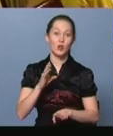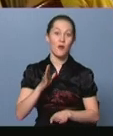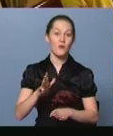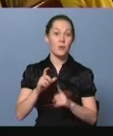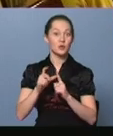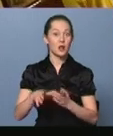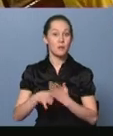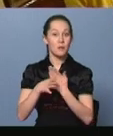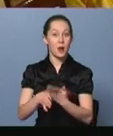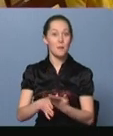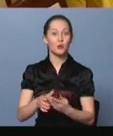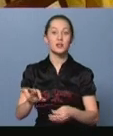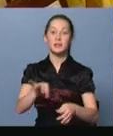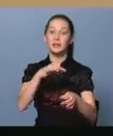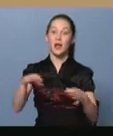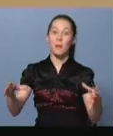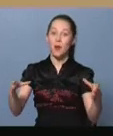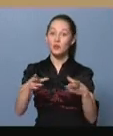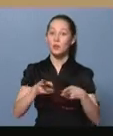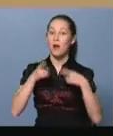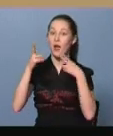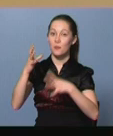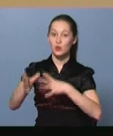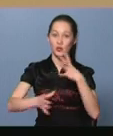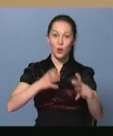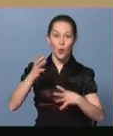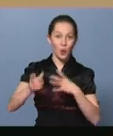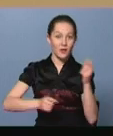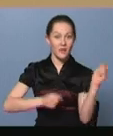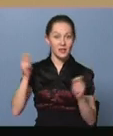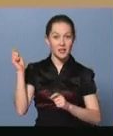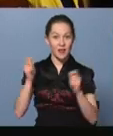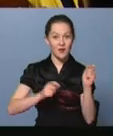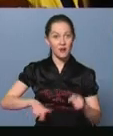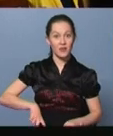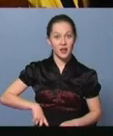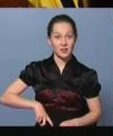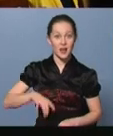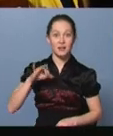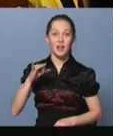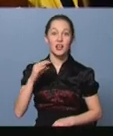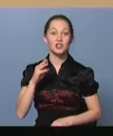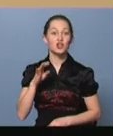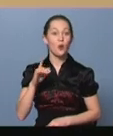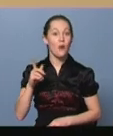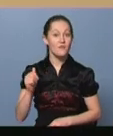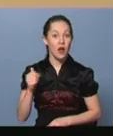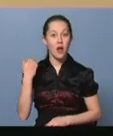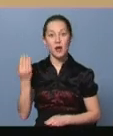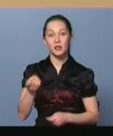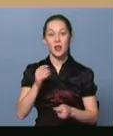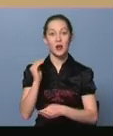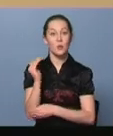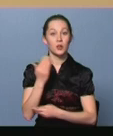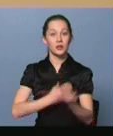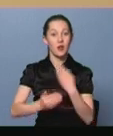помочь ансамблю юных скрипачей поехать на международный фестиваль в Казань, а ижевчанке Наталье Шитовой с ребенком-инвалидом в